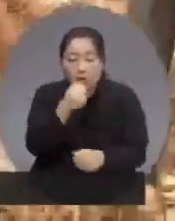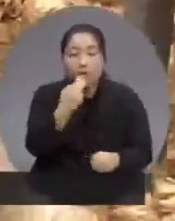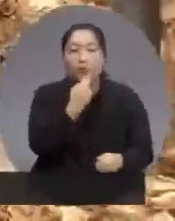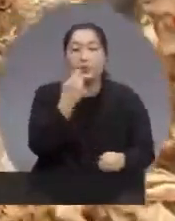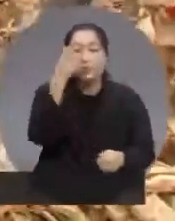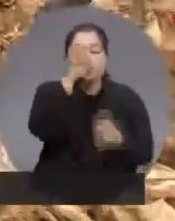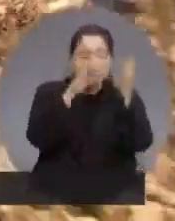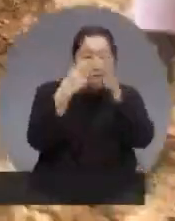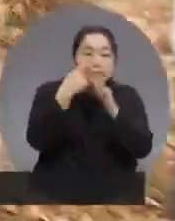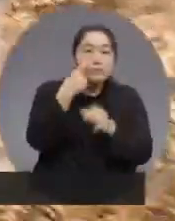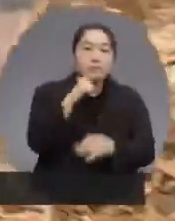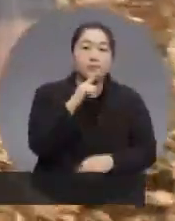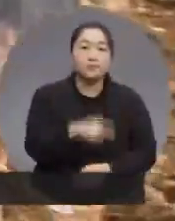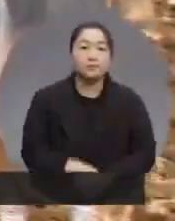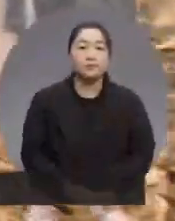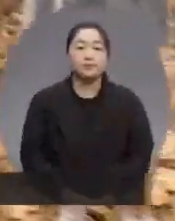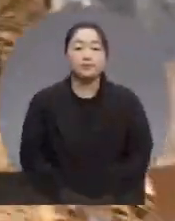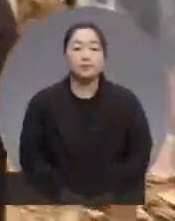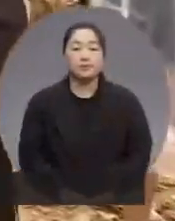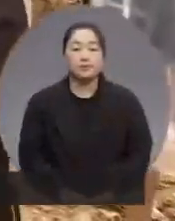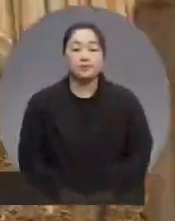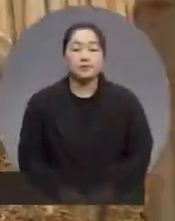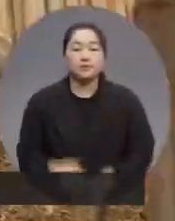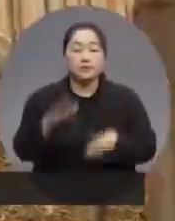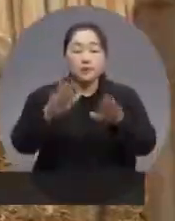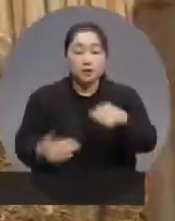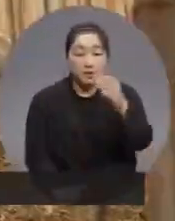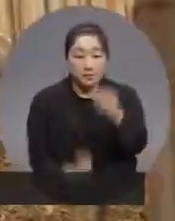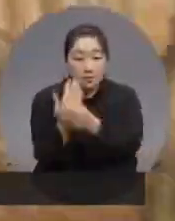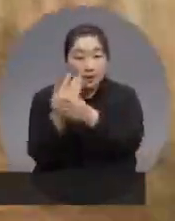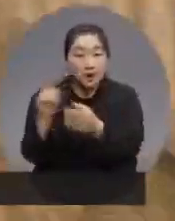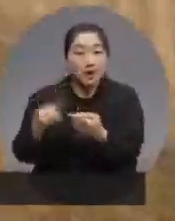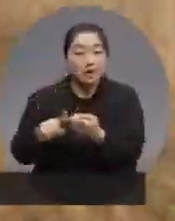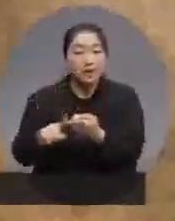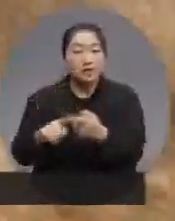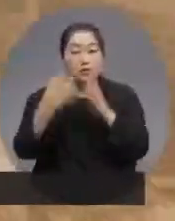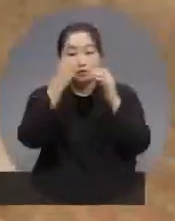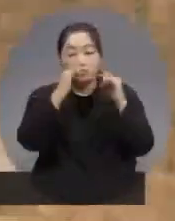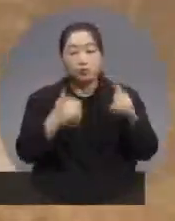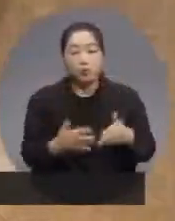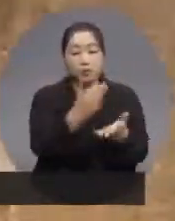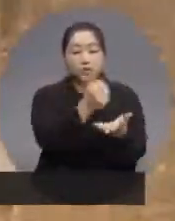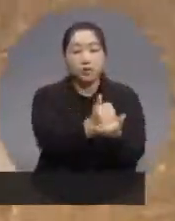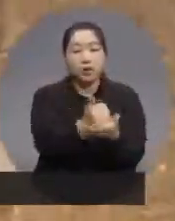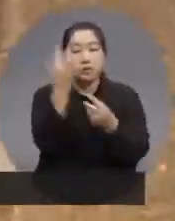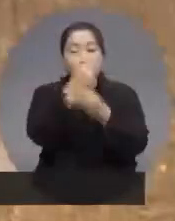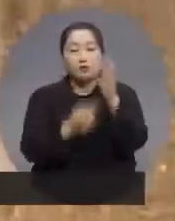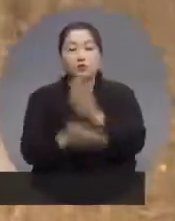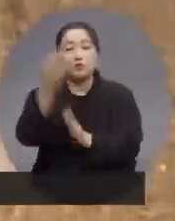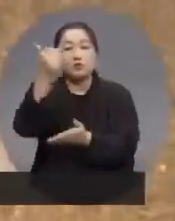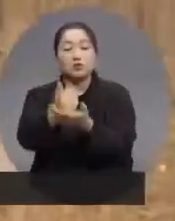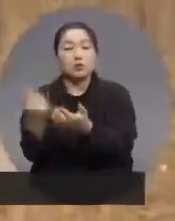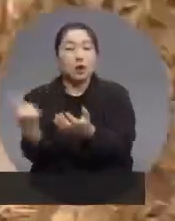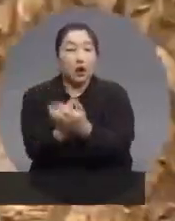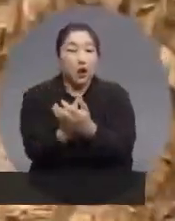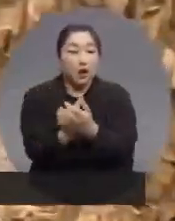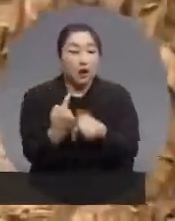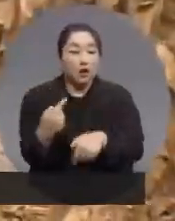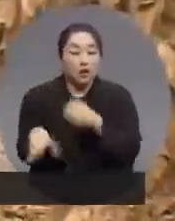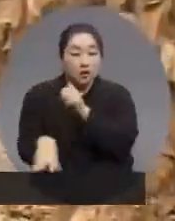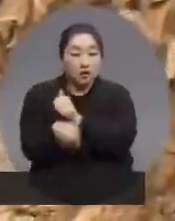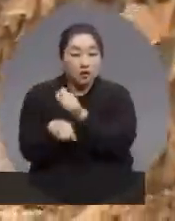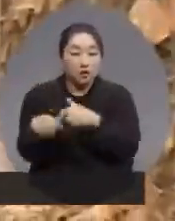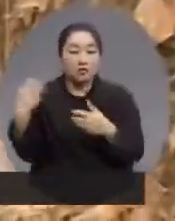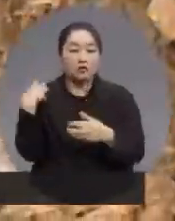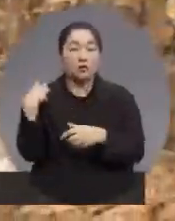챙겨보겠다고 말했습니다. 하지만 이번 참사와 관련해 충북지사와 청주시장이 모두 속한 여당의